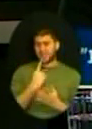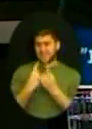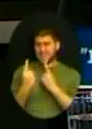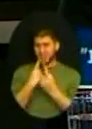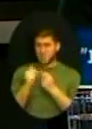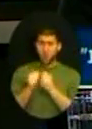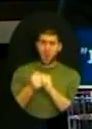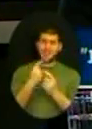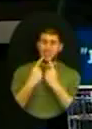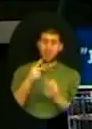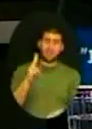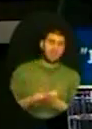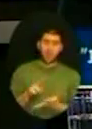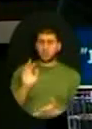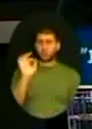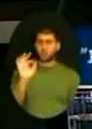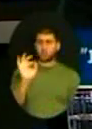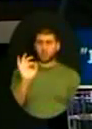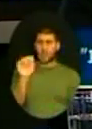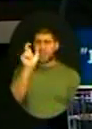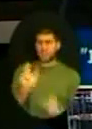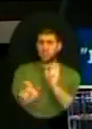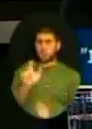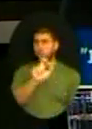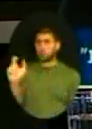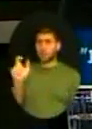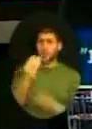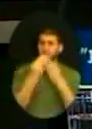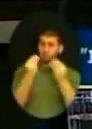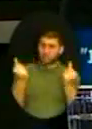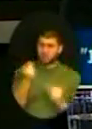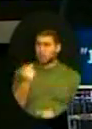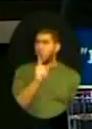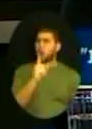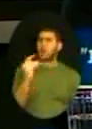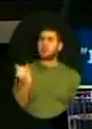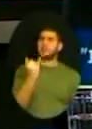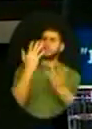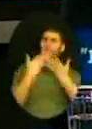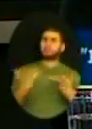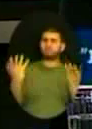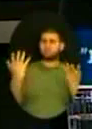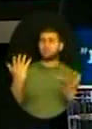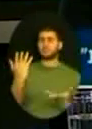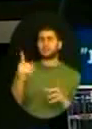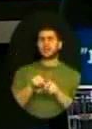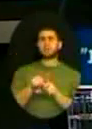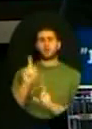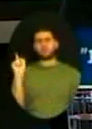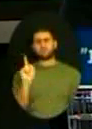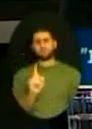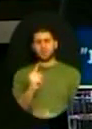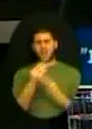הדיון, או הדיון הצודק של המואשמים במקרה זה, החשודים במקרה זה, לא באמת יוצא אל הפועל, כלומר, מגיע